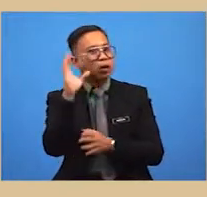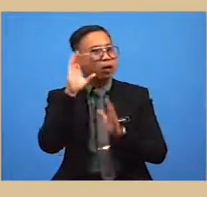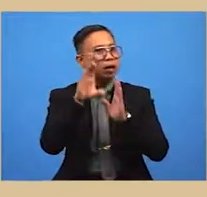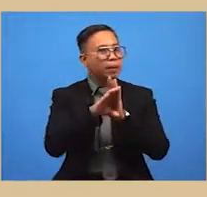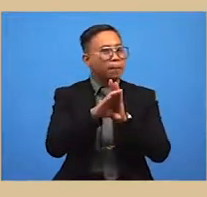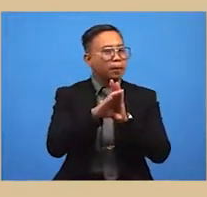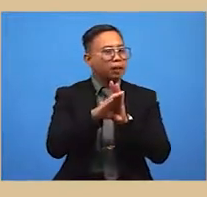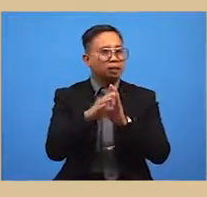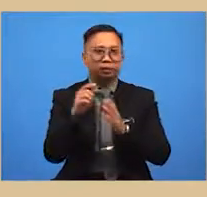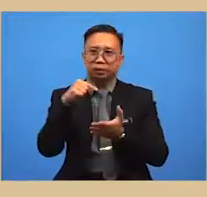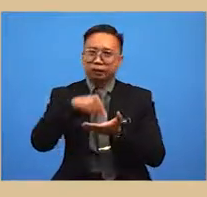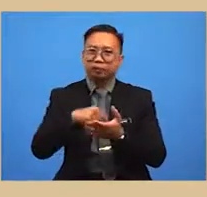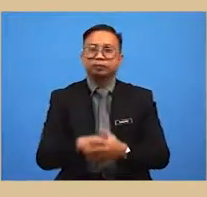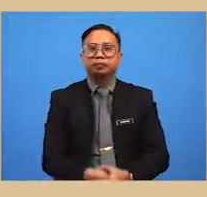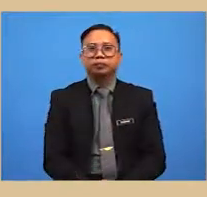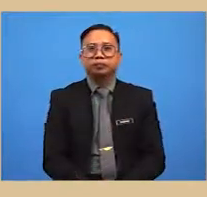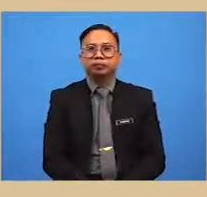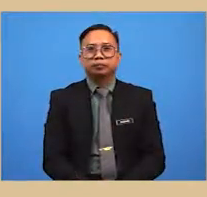di sebelah ini.